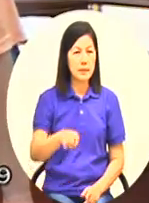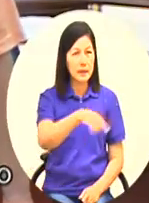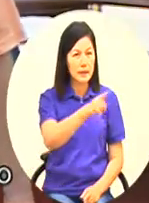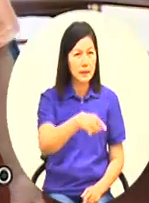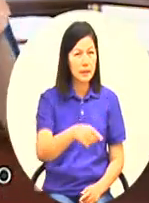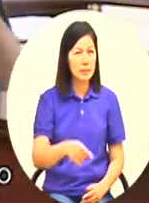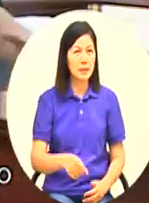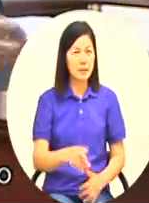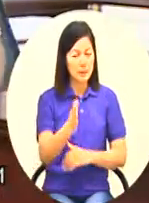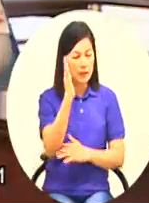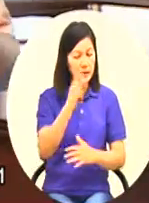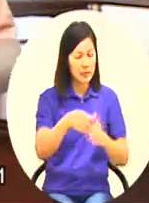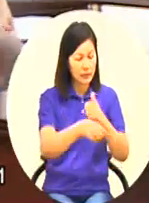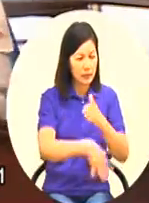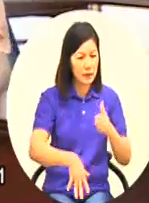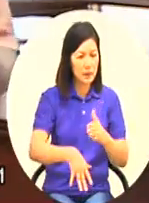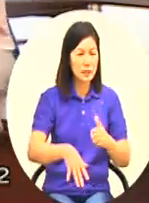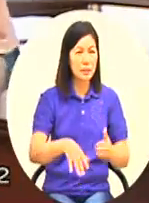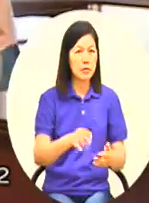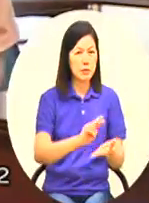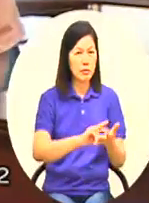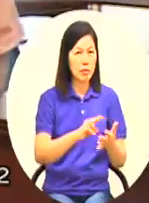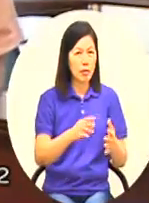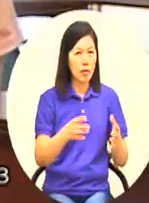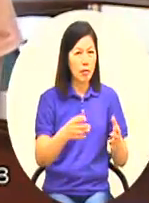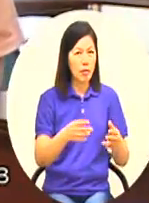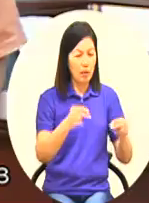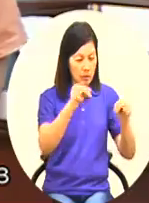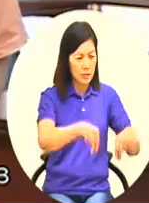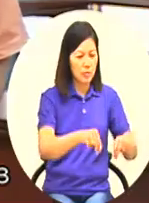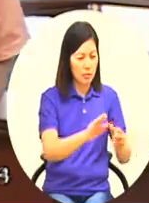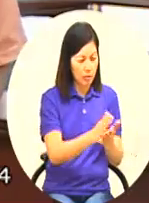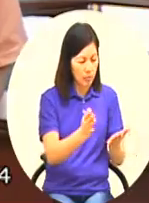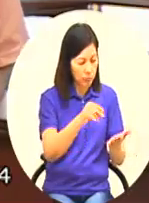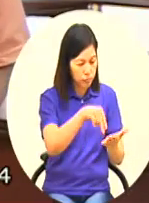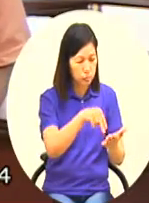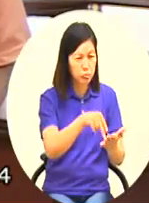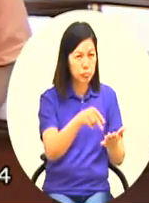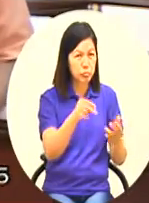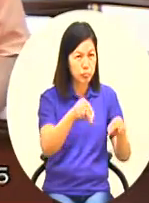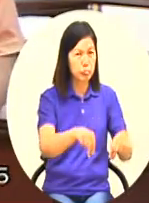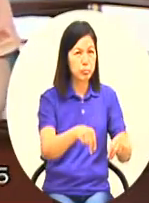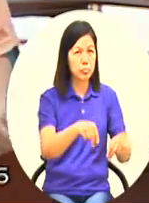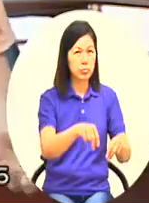合约书，因为合约书就代表同意，唔该合约书阿咪拍表吧？哦，是毋是安尼？